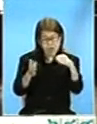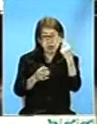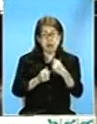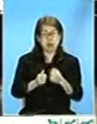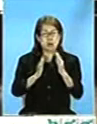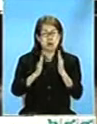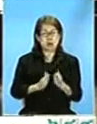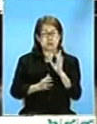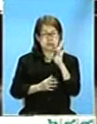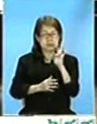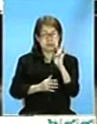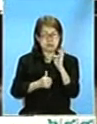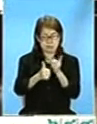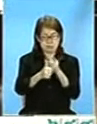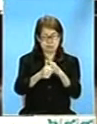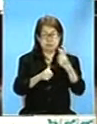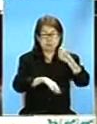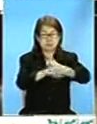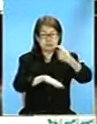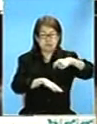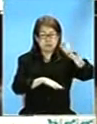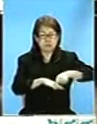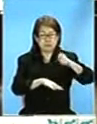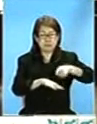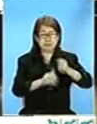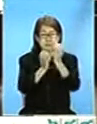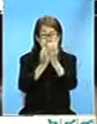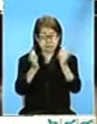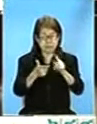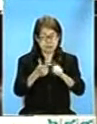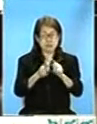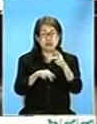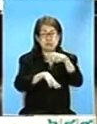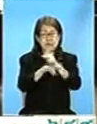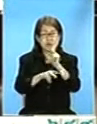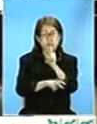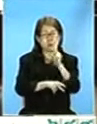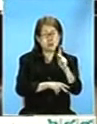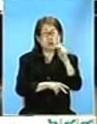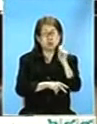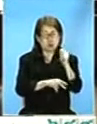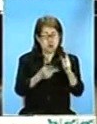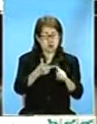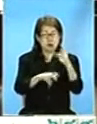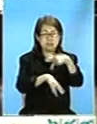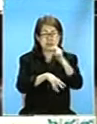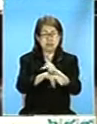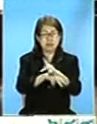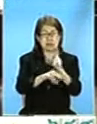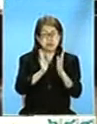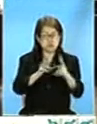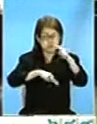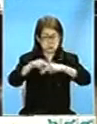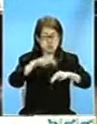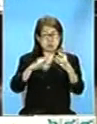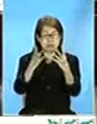ก็มีประธานศาลรัฐธรรมนูญมีประธานคณะกรรมการการเลือกตั้งมีประธานผู้ตรวจการแผ่นดินมีประธาน